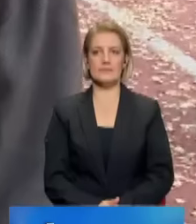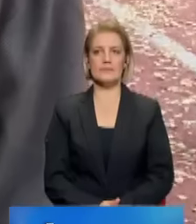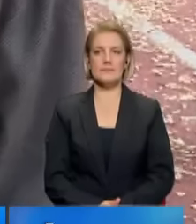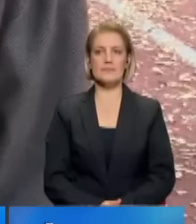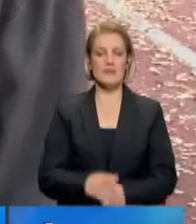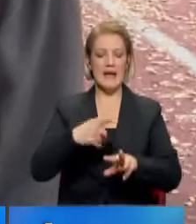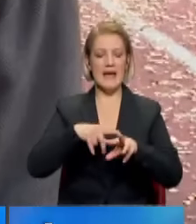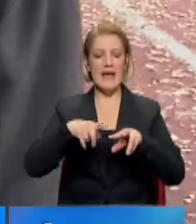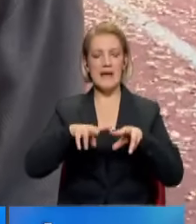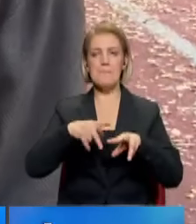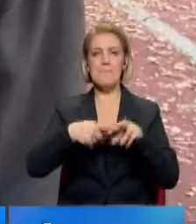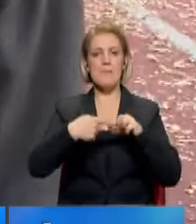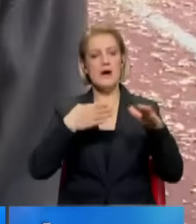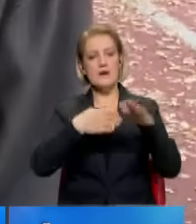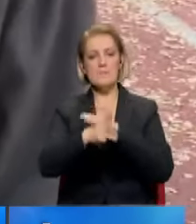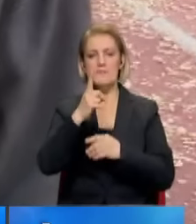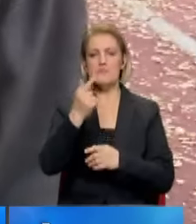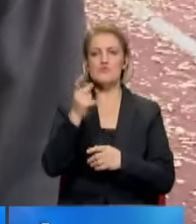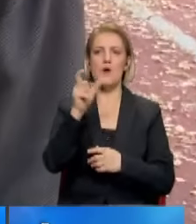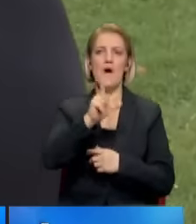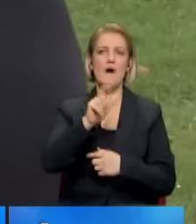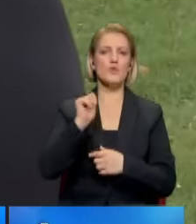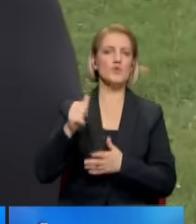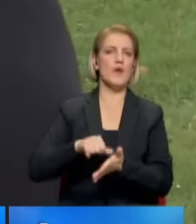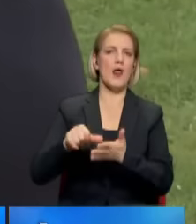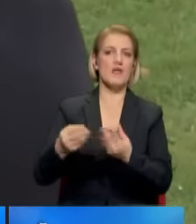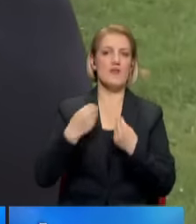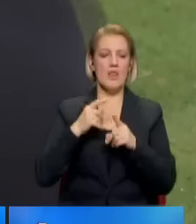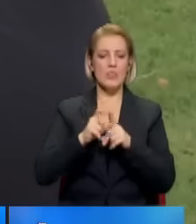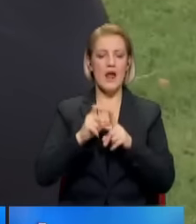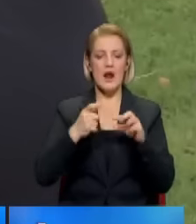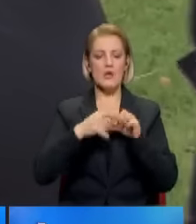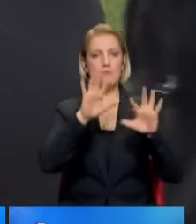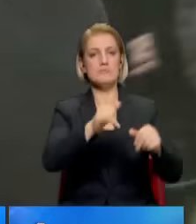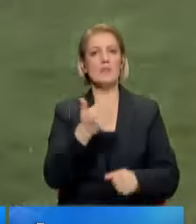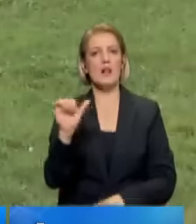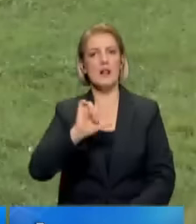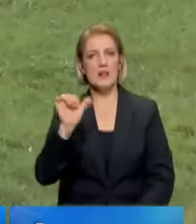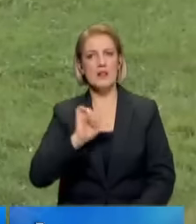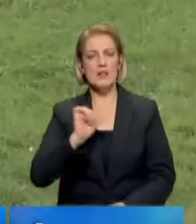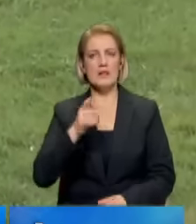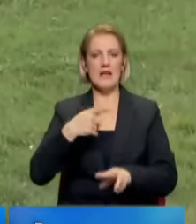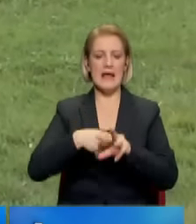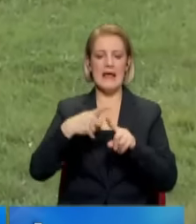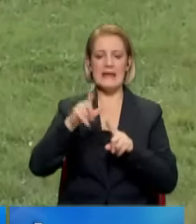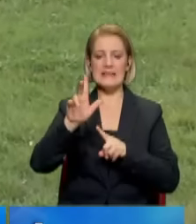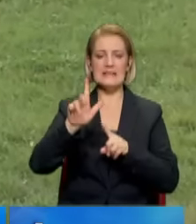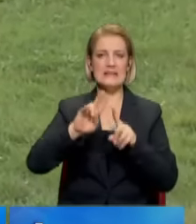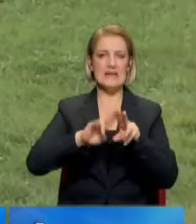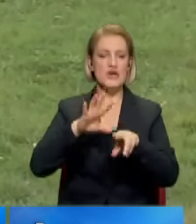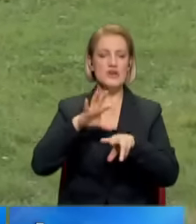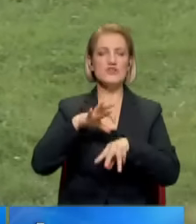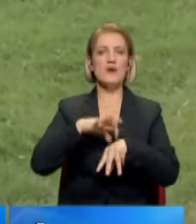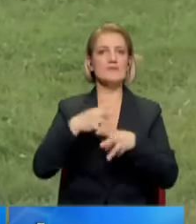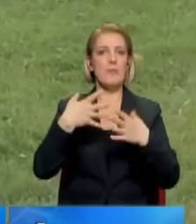Bir MR falan verseler 1,5 aya gün veriyorlar. Dahiliyeyi alamıyoruz. Göğüsü alamıyoruz. Aslında Etlik Şehir Hastanesi hemen arkamızda büyük